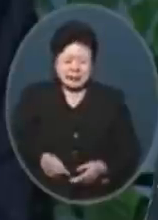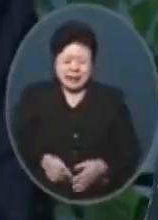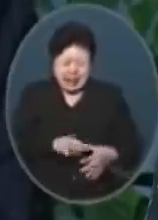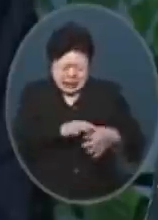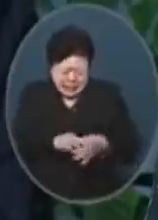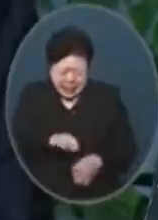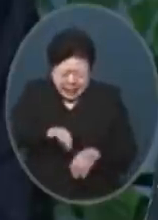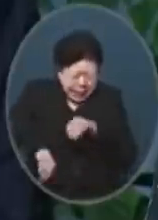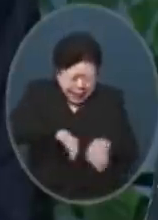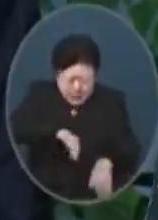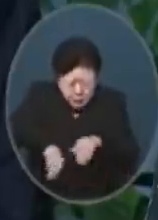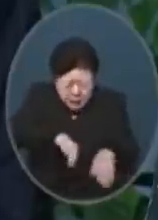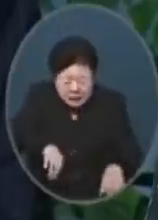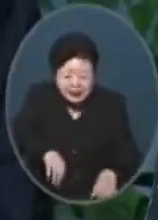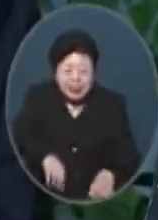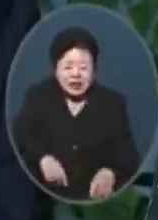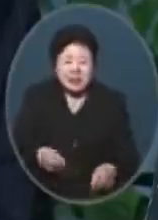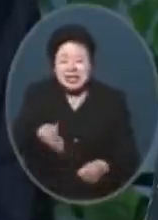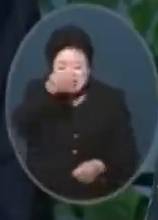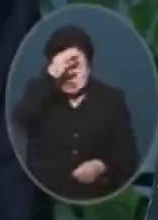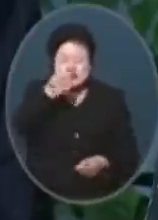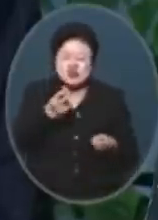그것이 다르다.